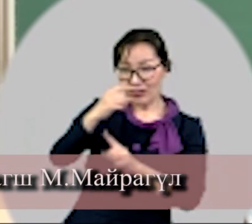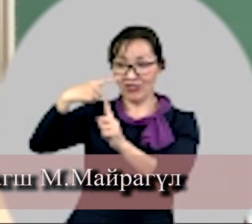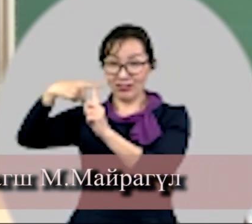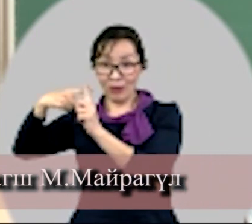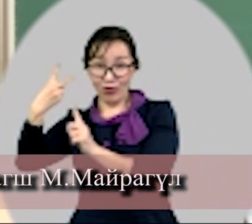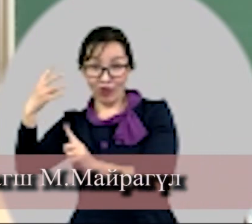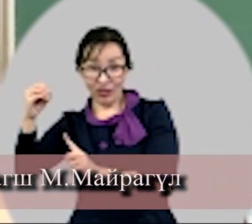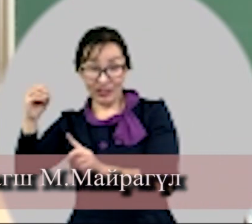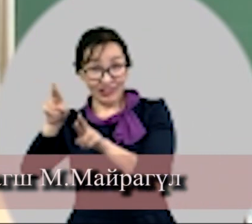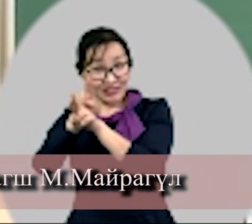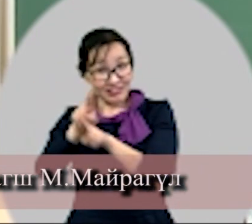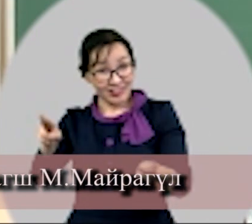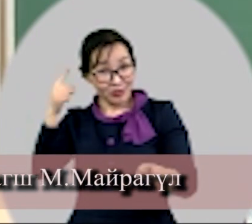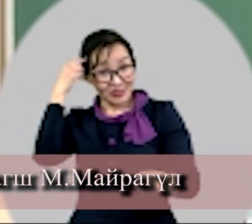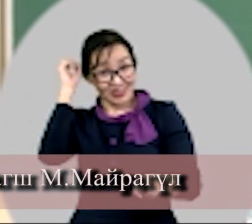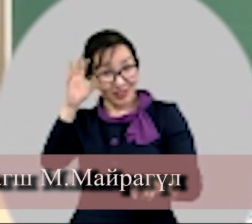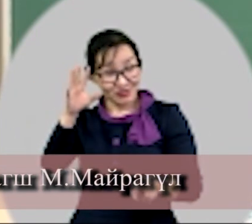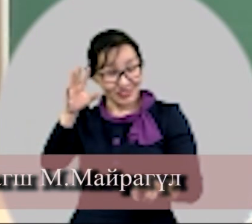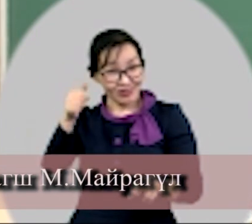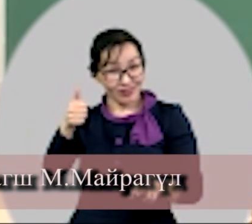санның қарама қарсысы болып есептеледі.